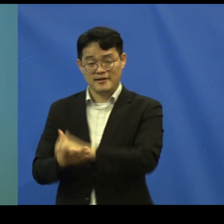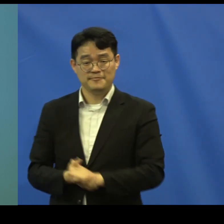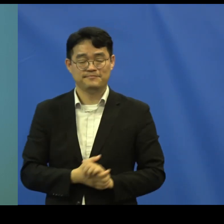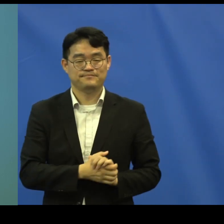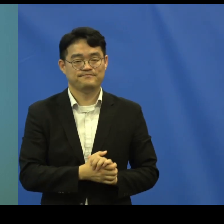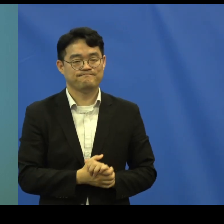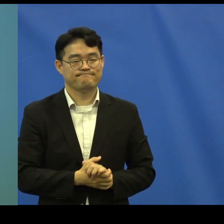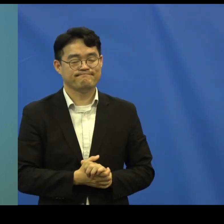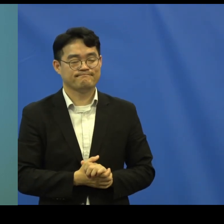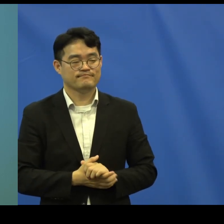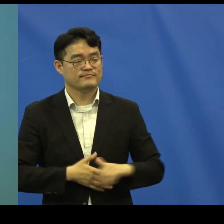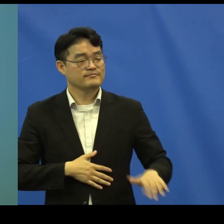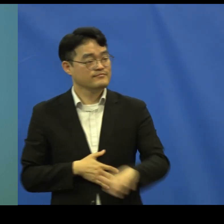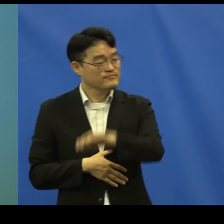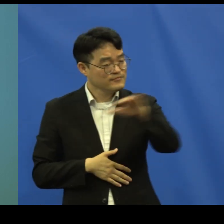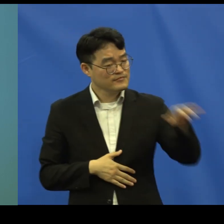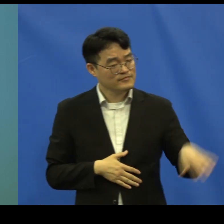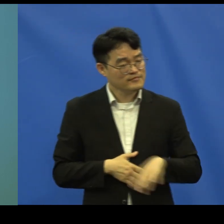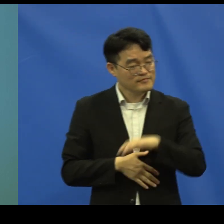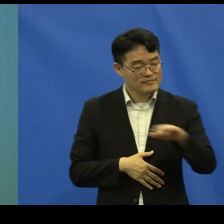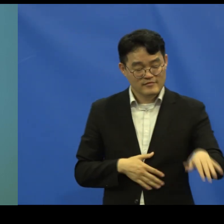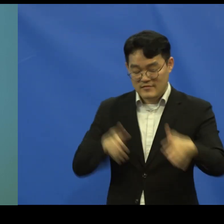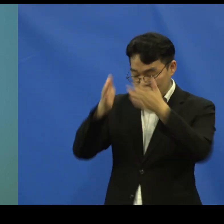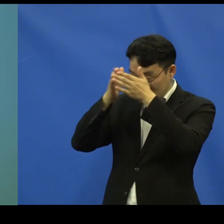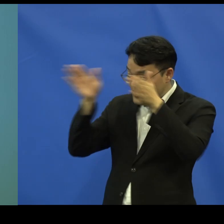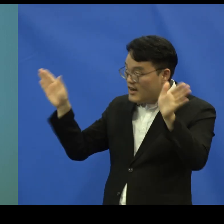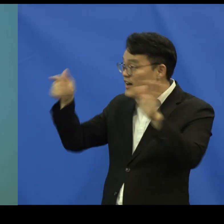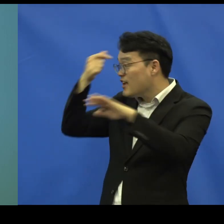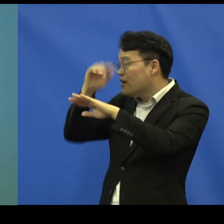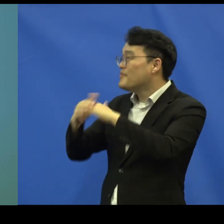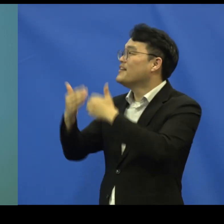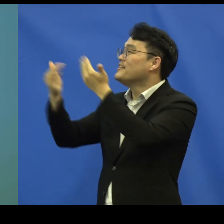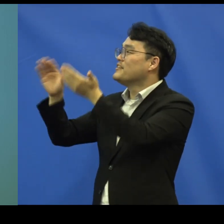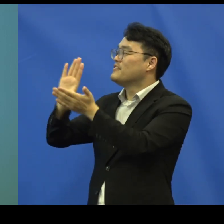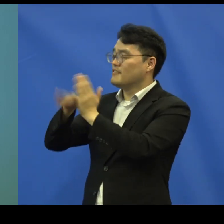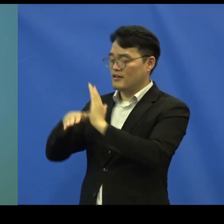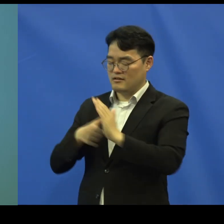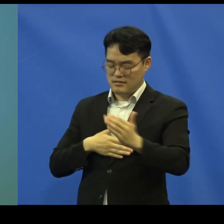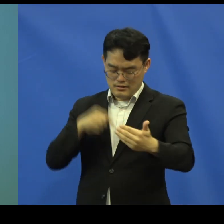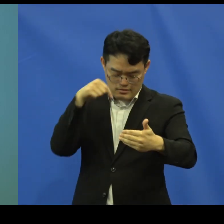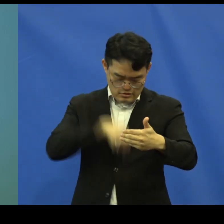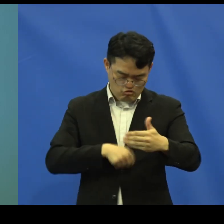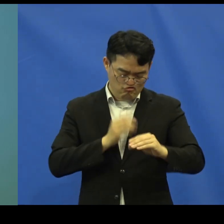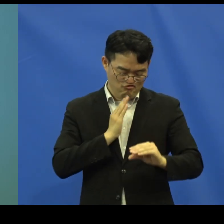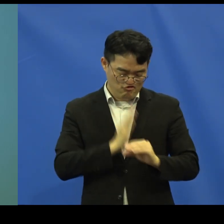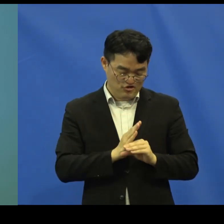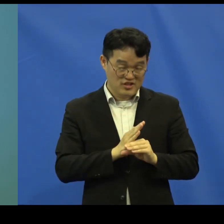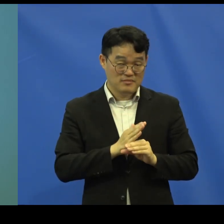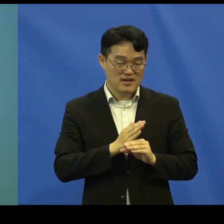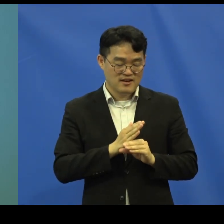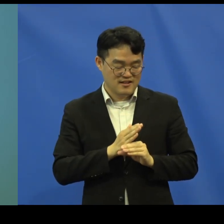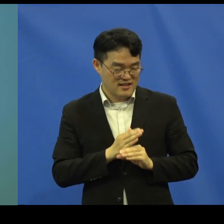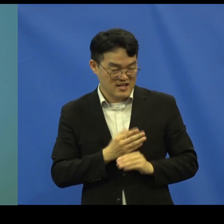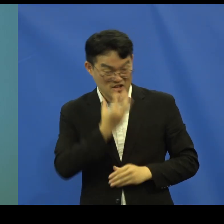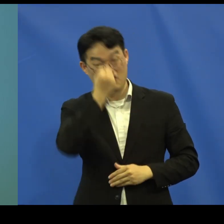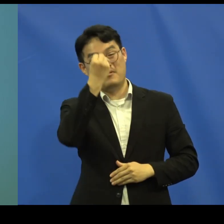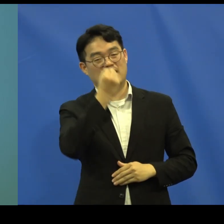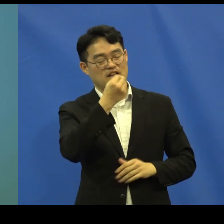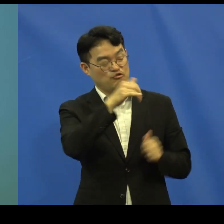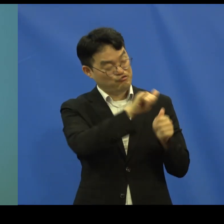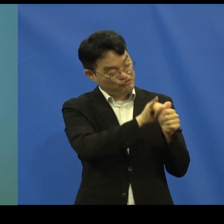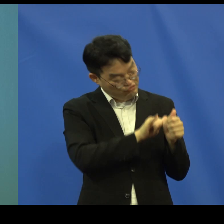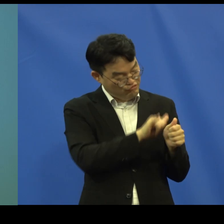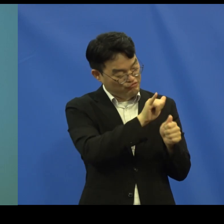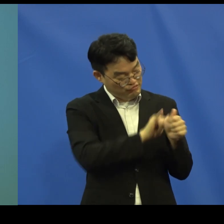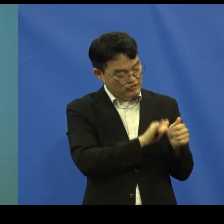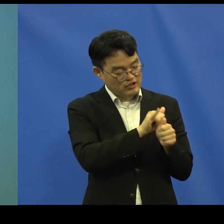그럴 때 여러분, 우리의 삶의 우상은 무너지고 우리의 삶 중심에 하나님이 좌정하시게